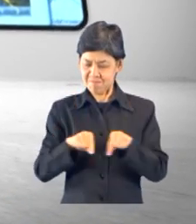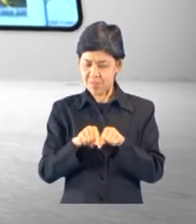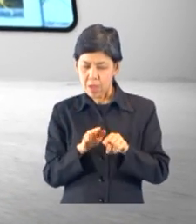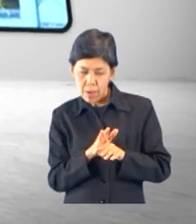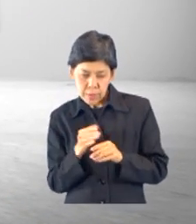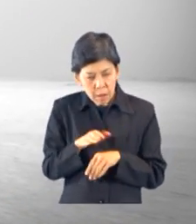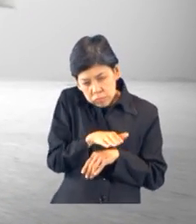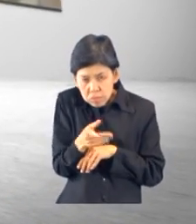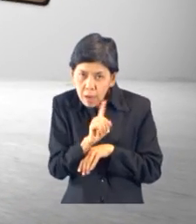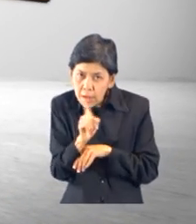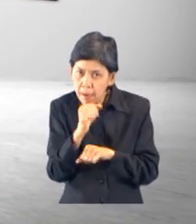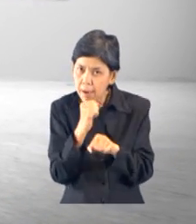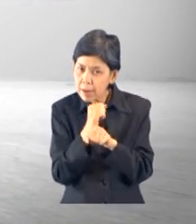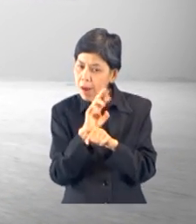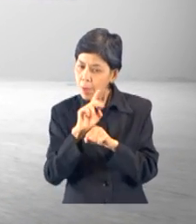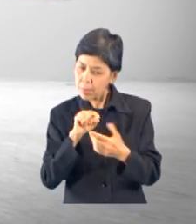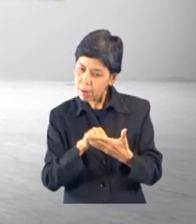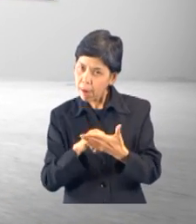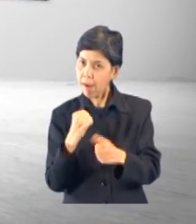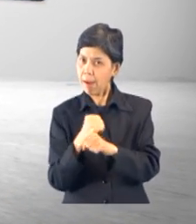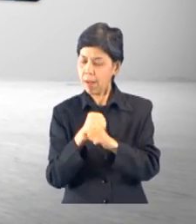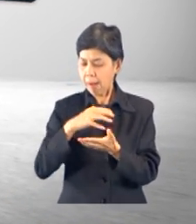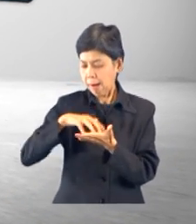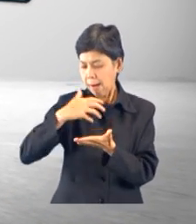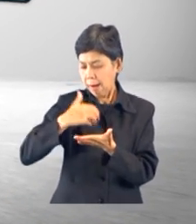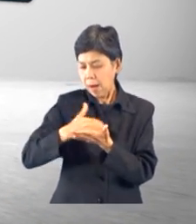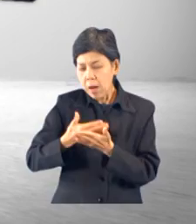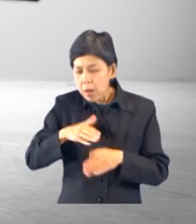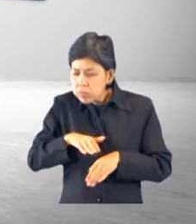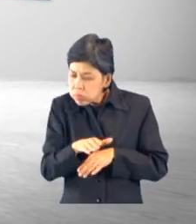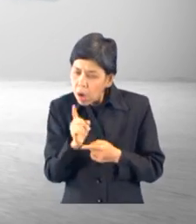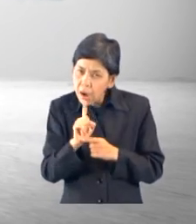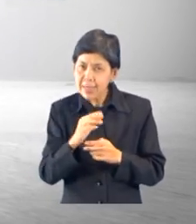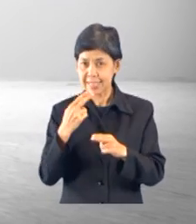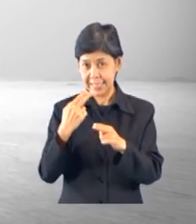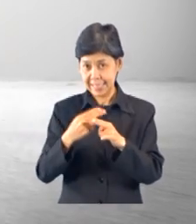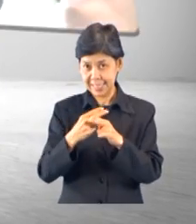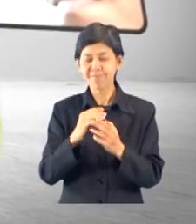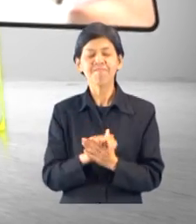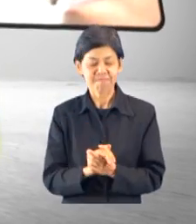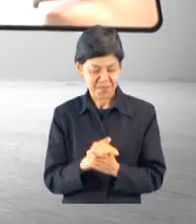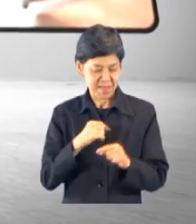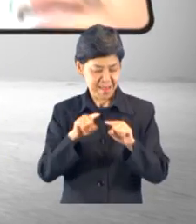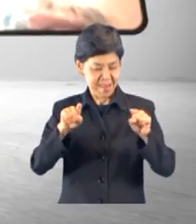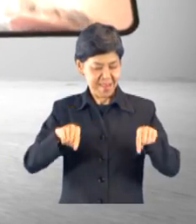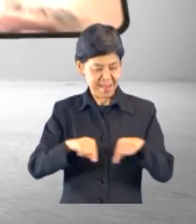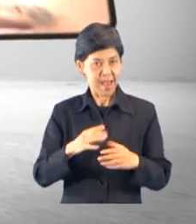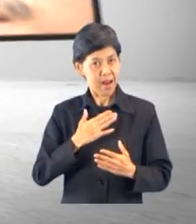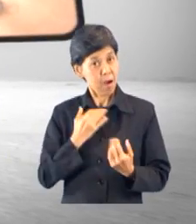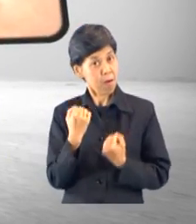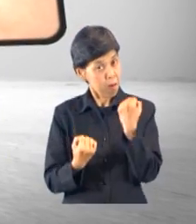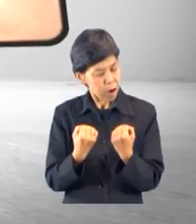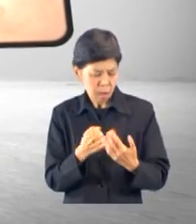ล้องประมวลสภาพการจราจรและจัดทำระบบประเมินและรายงานสภาพจราจรภายใต้ชื่อ TRAFFI เ